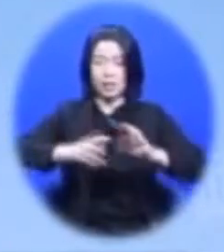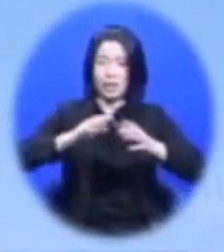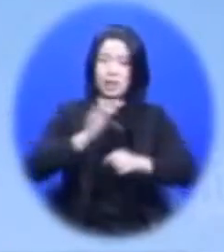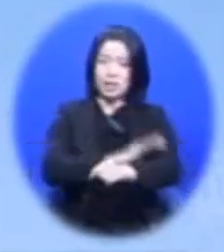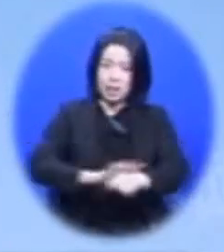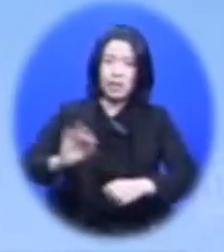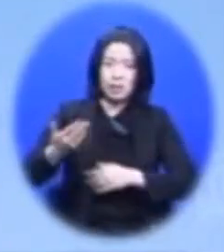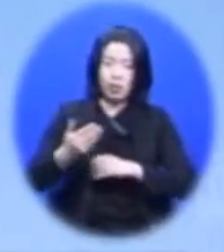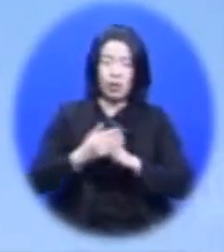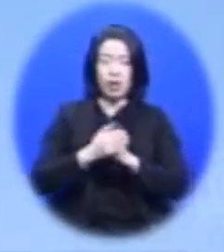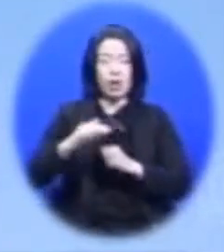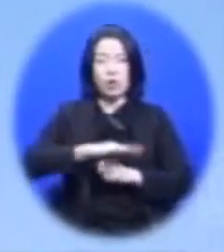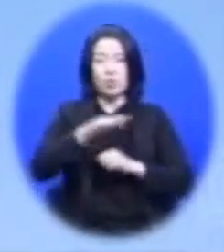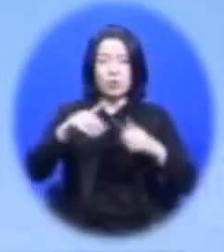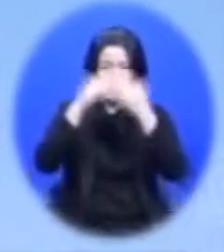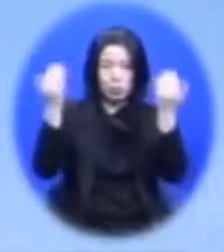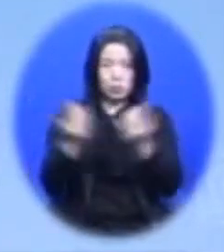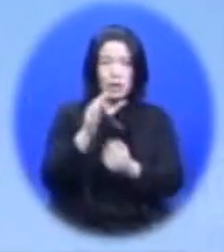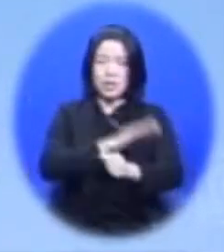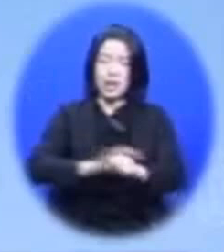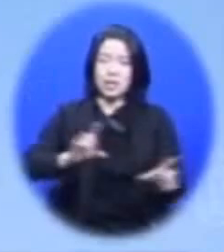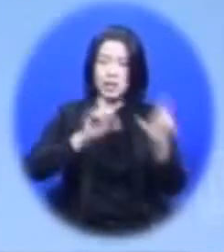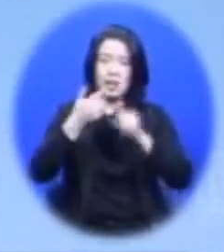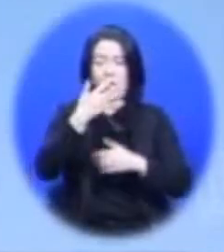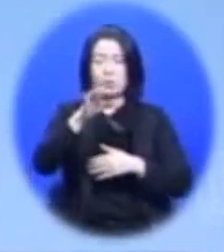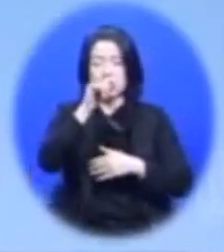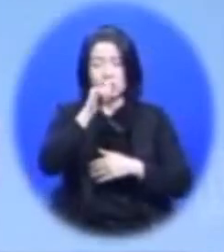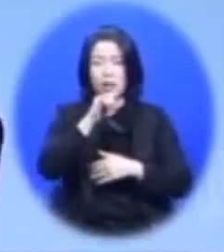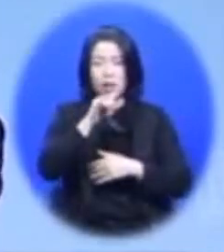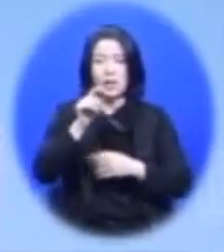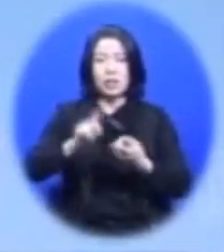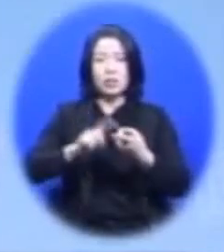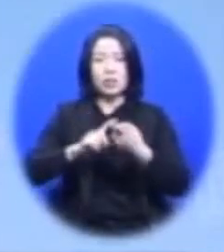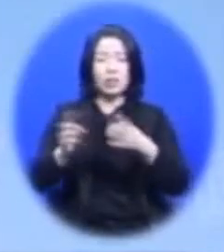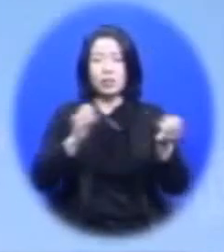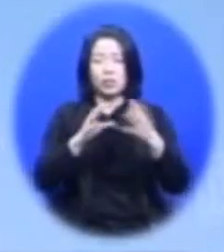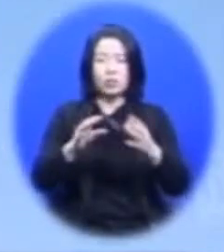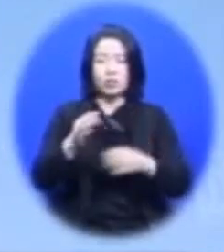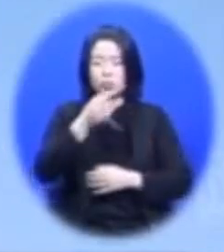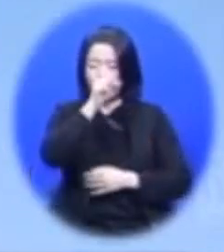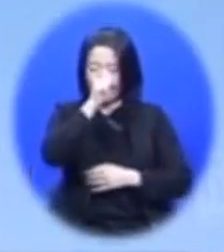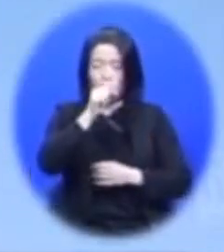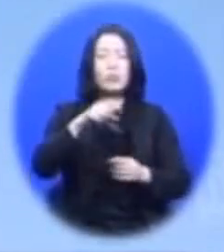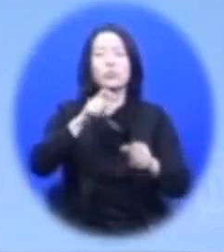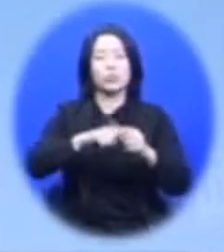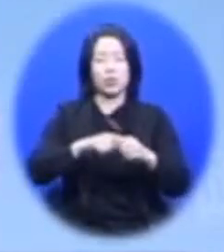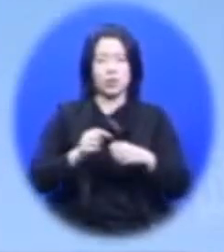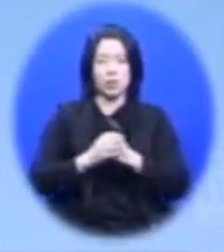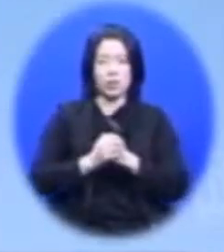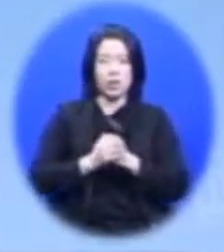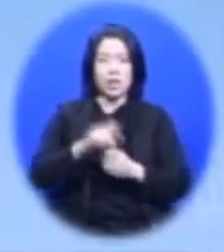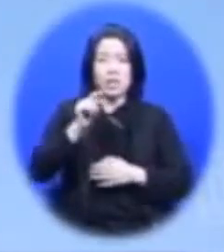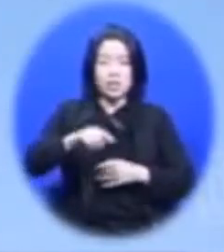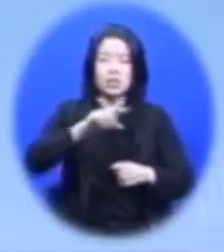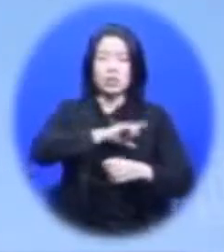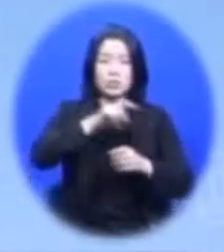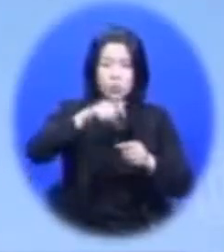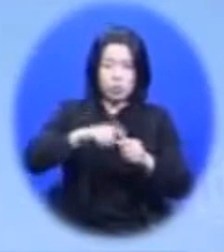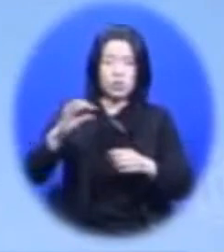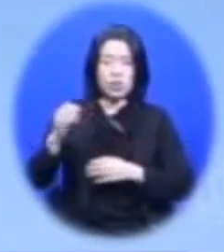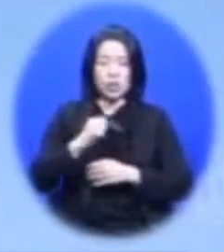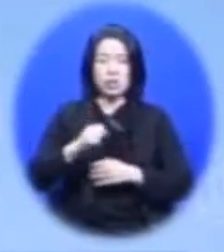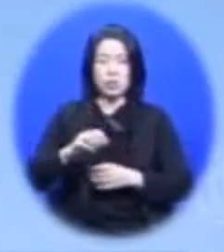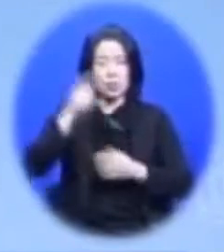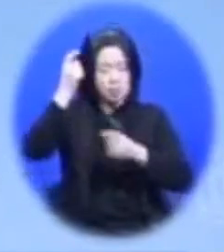될까? 어떻게 하면 우리 모두가 잘 살 수 있을까? 이건 얼마나 행복한 주제예요. 그런 주제를 가지고 밤을